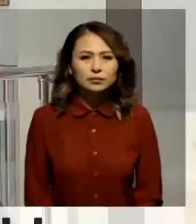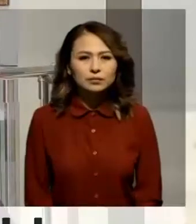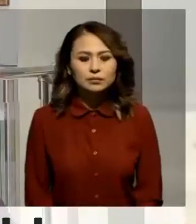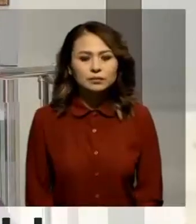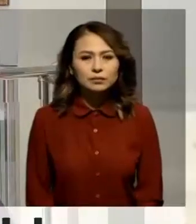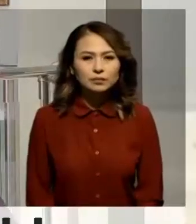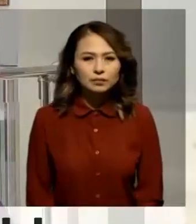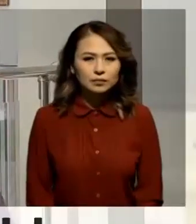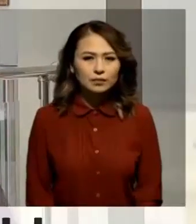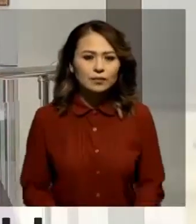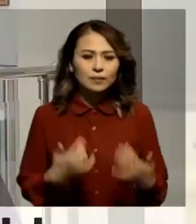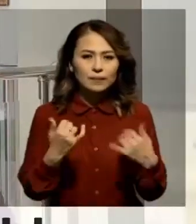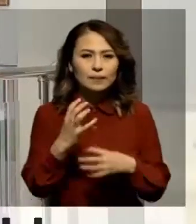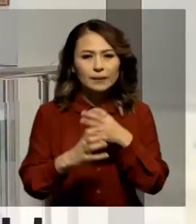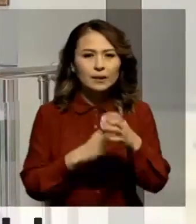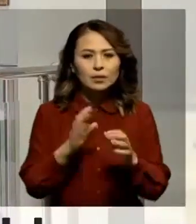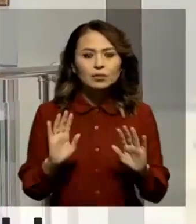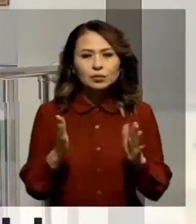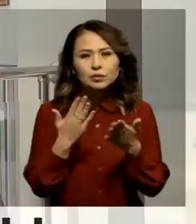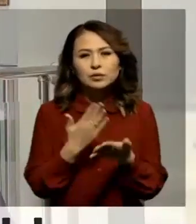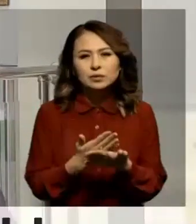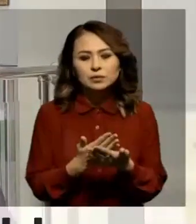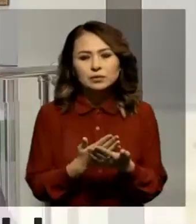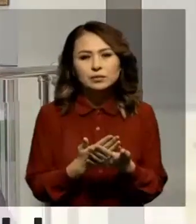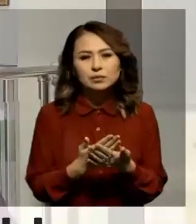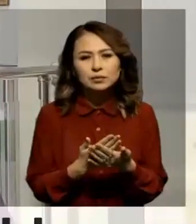Қазір бұл әлемде болып жатқан жағдайдың бірі, ол